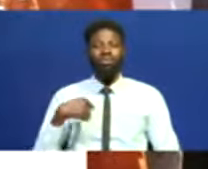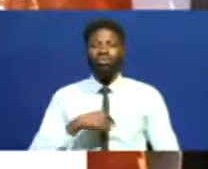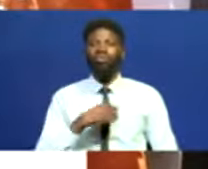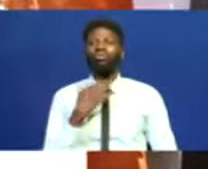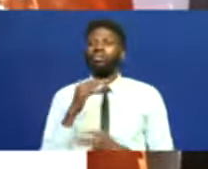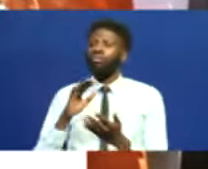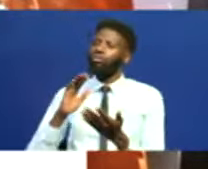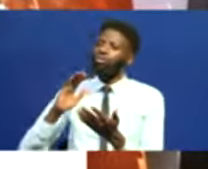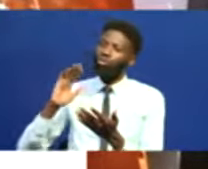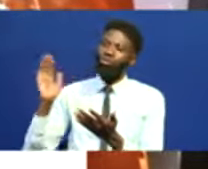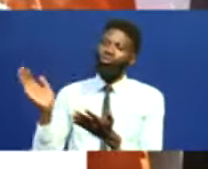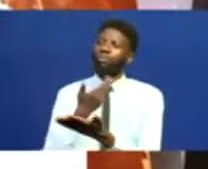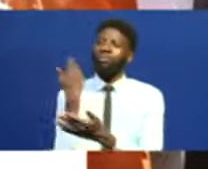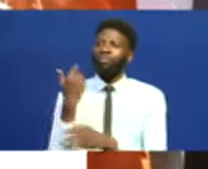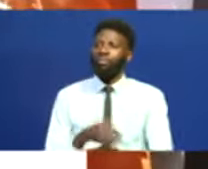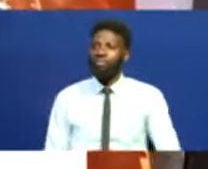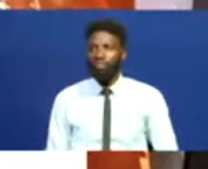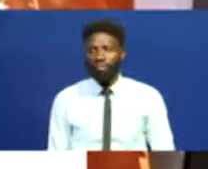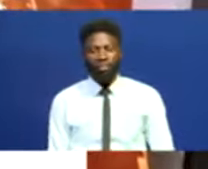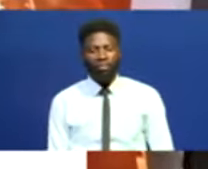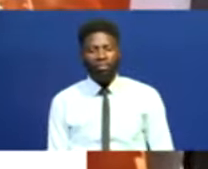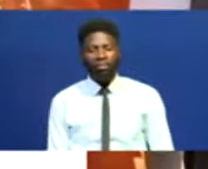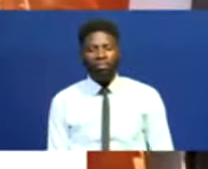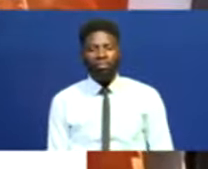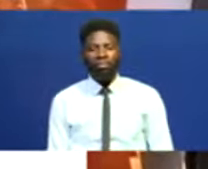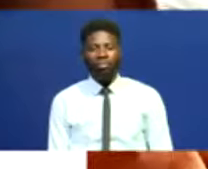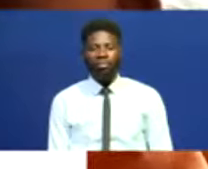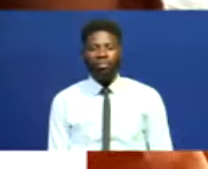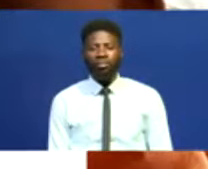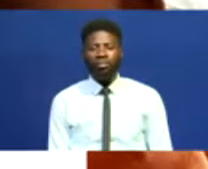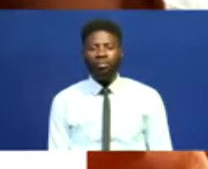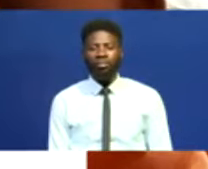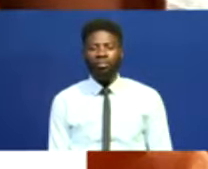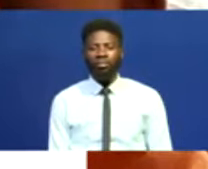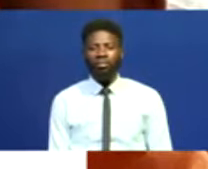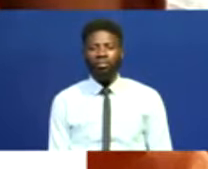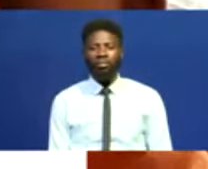Wayangai wakirenyaga wakire biro iro wakia jahe kalima kalidogo na mutoa masura maitu na